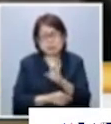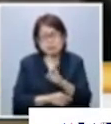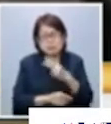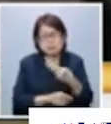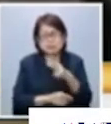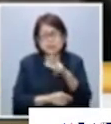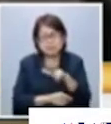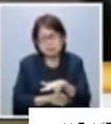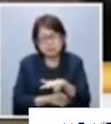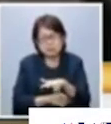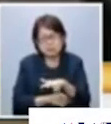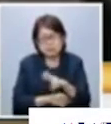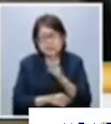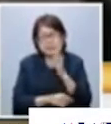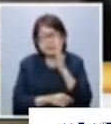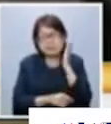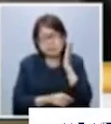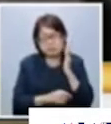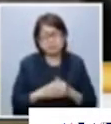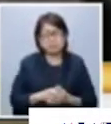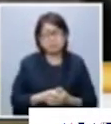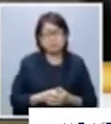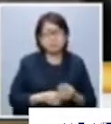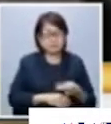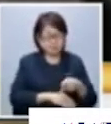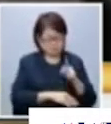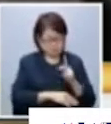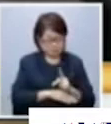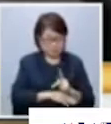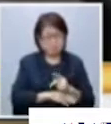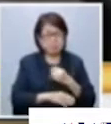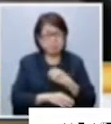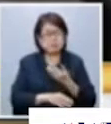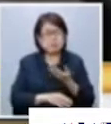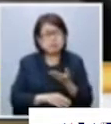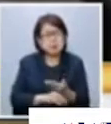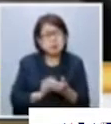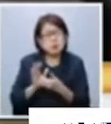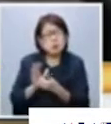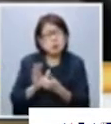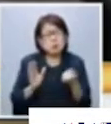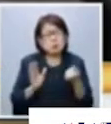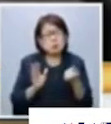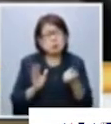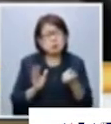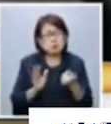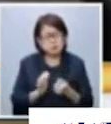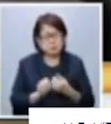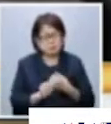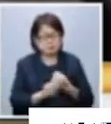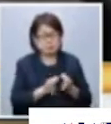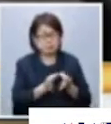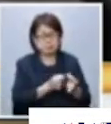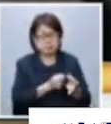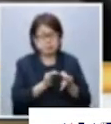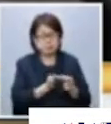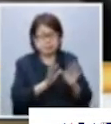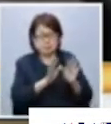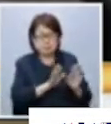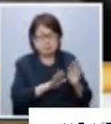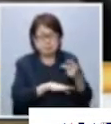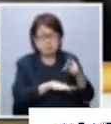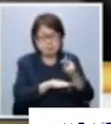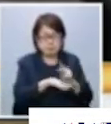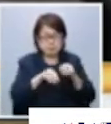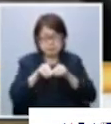4,940,473,000 บาทถ้วนท่านประธานครับเม็ดเงินที่ผมขออนุญาตปรับลดไว้ที่จะมากราบเรียนท่านประธานผ่านไปยังเพื่อนสมาชิกให้ช่วยกันพิ